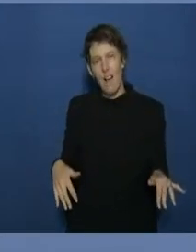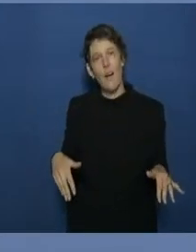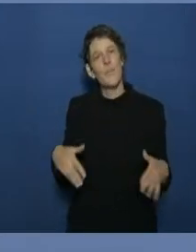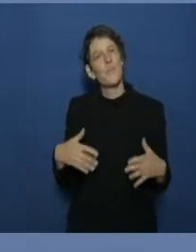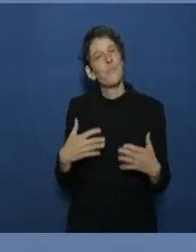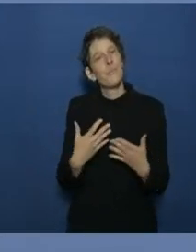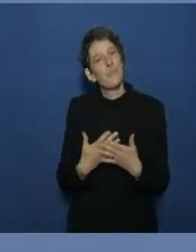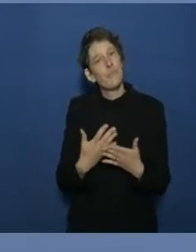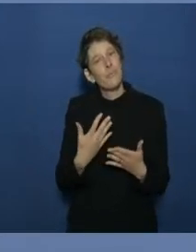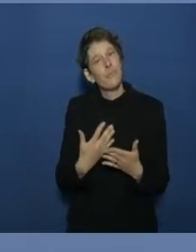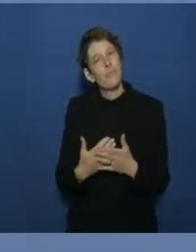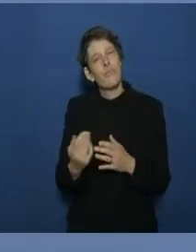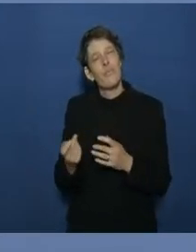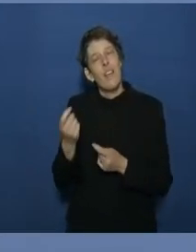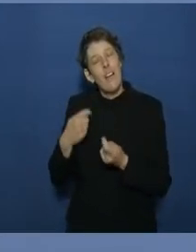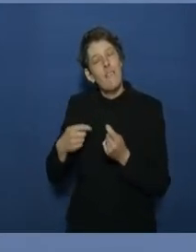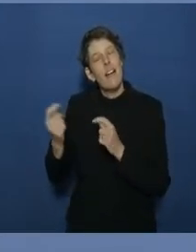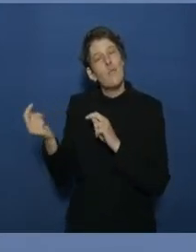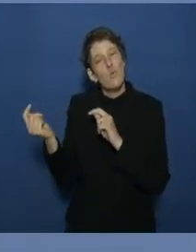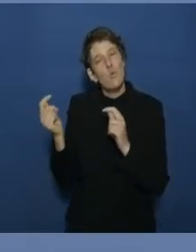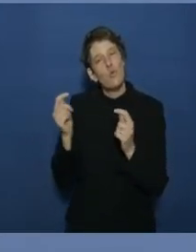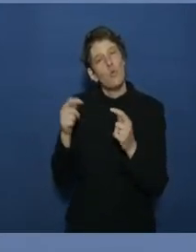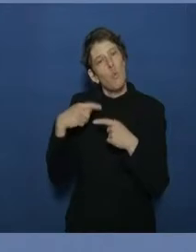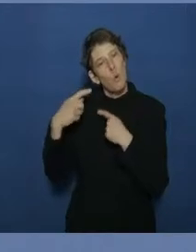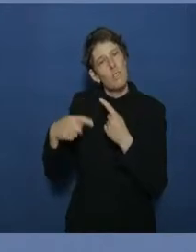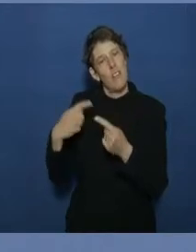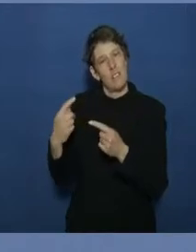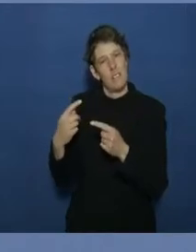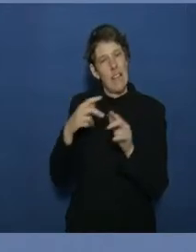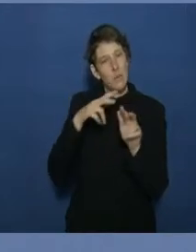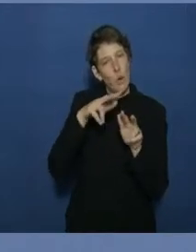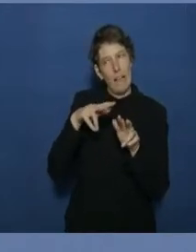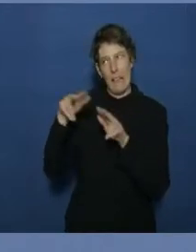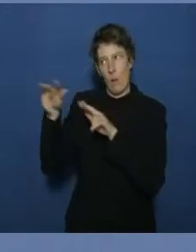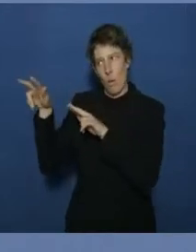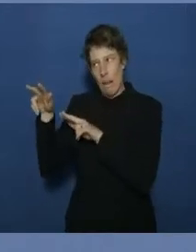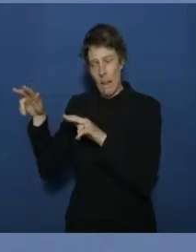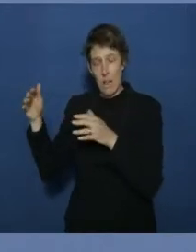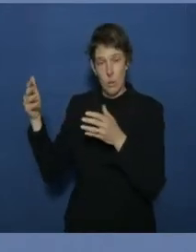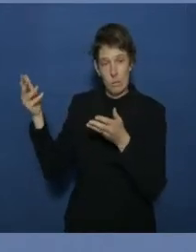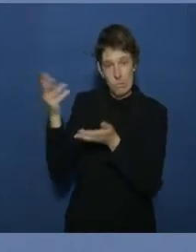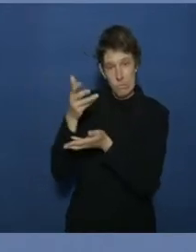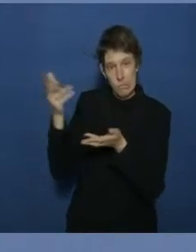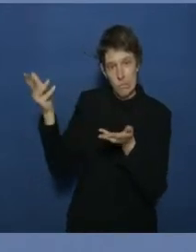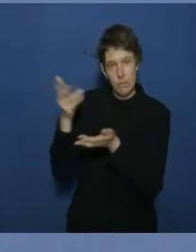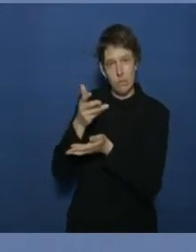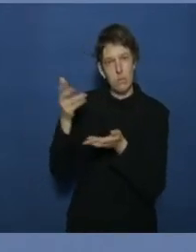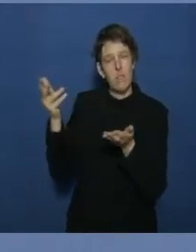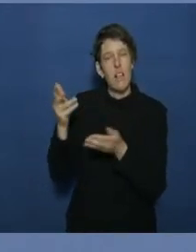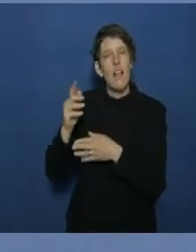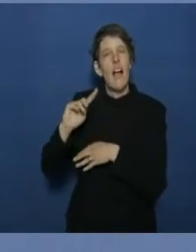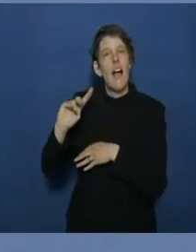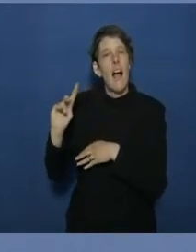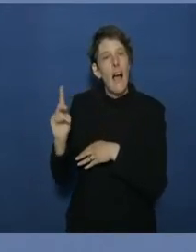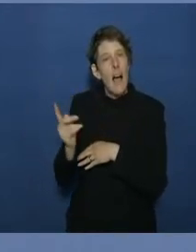dass dieser Verhandlungsprozess zwischen Regierungen eben auch